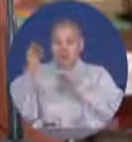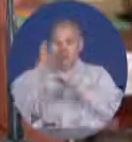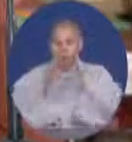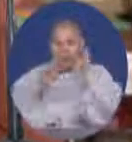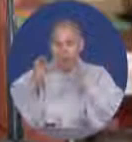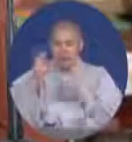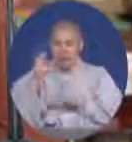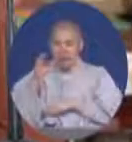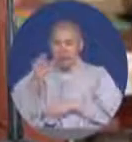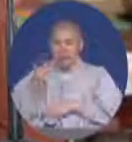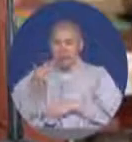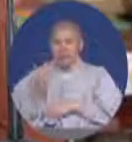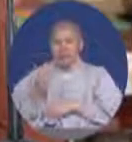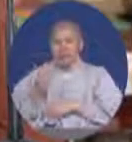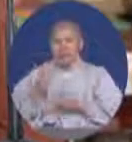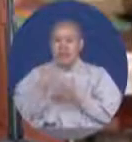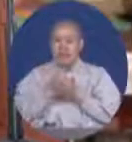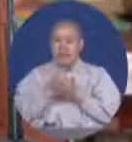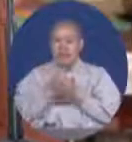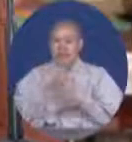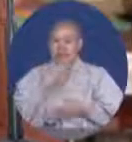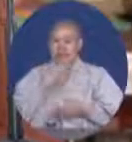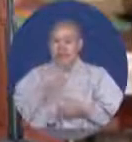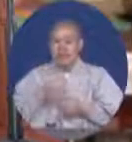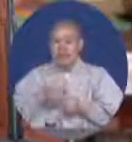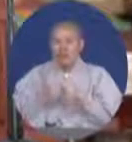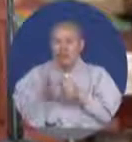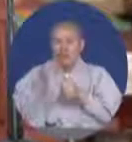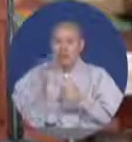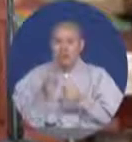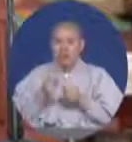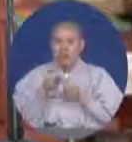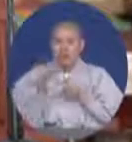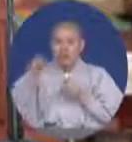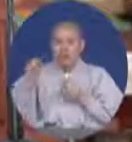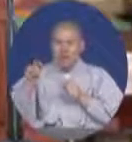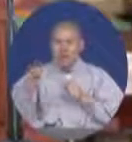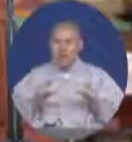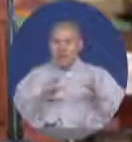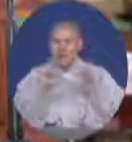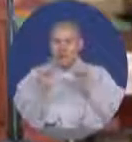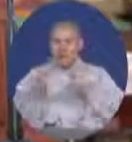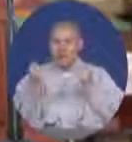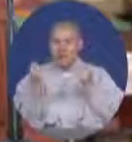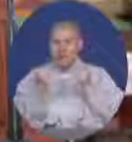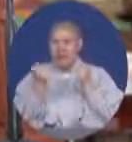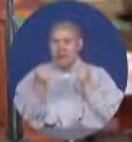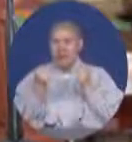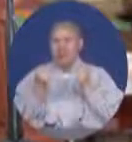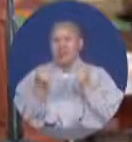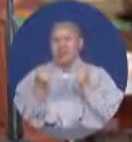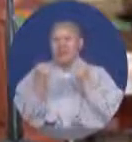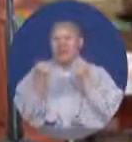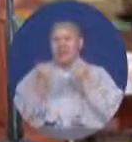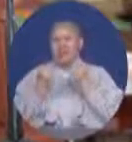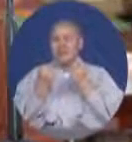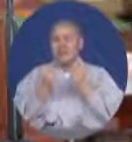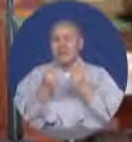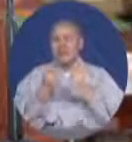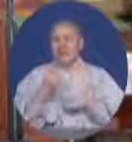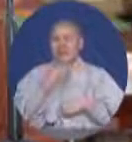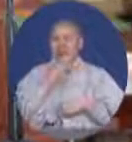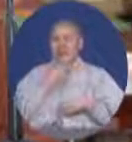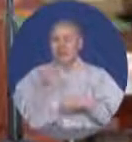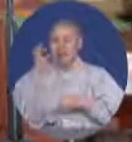그래서 도로서 행복을 구해야 되지. 오래 살아서 뭐 건강해서 오래 살아보지. 정말로